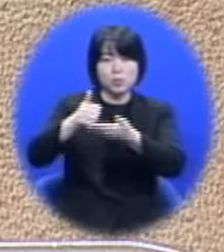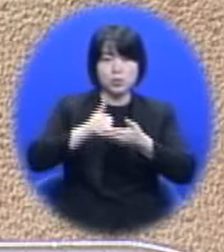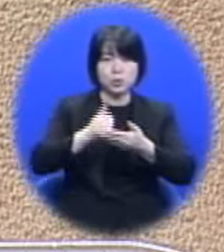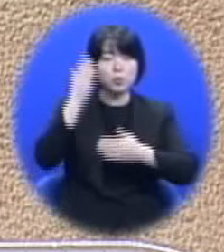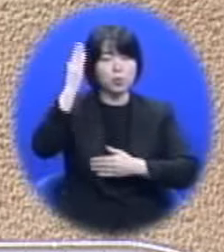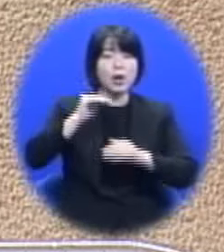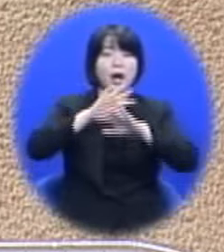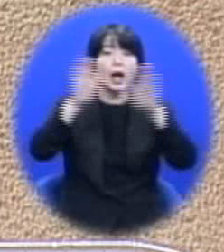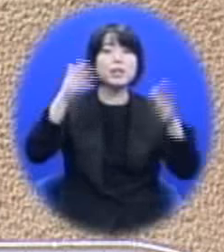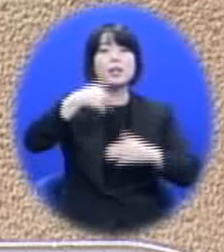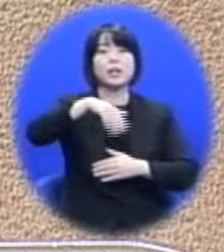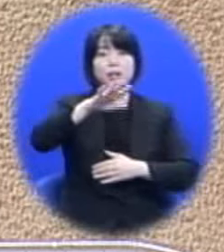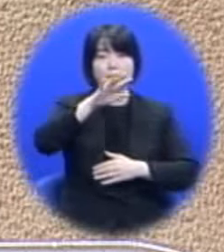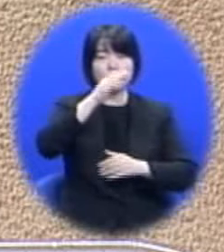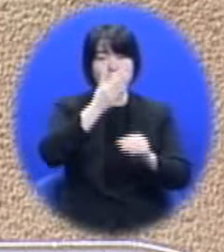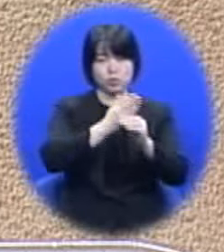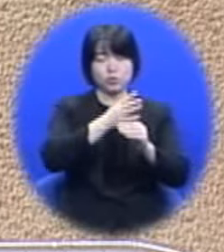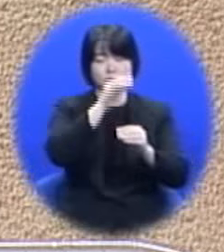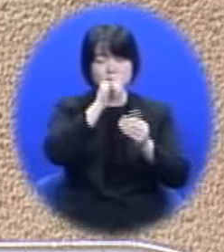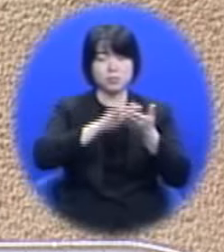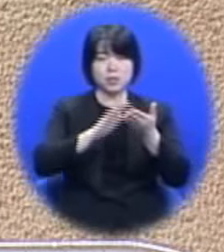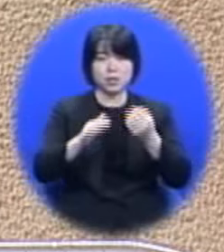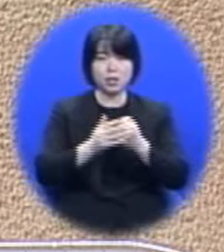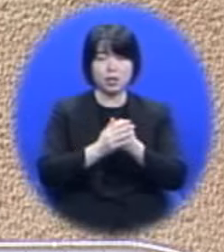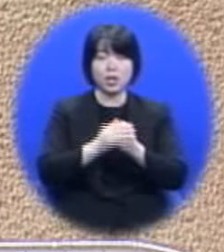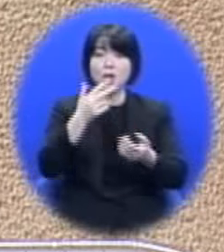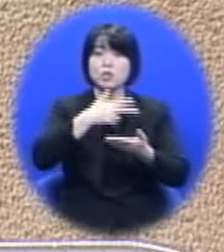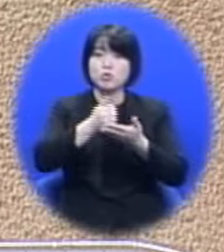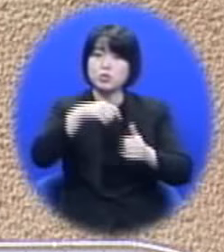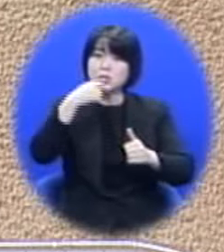여러분, 주기도문은요 아무 쓸모없는 기도 아닙니다.